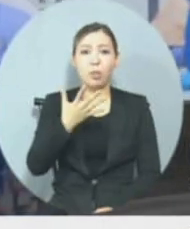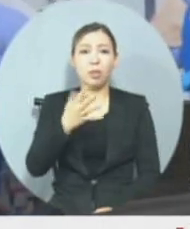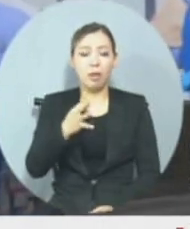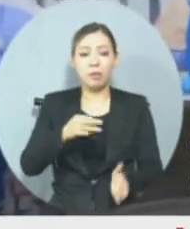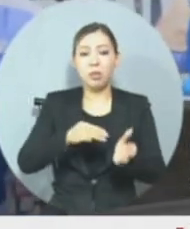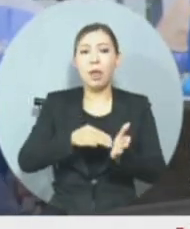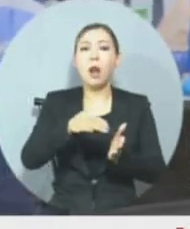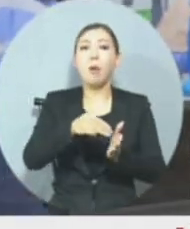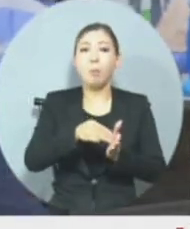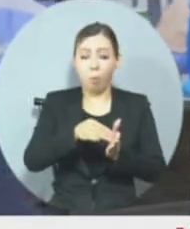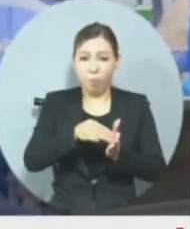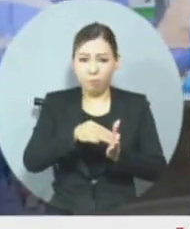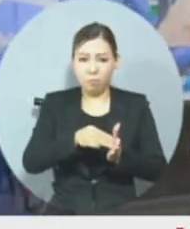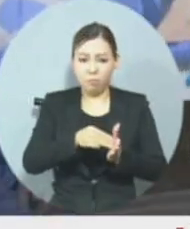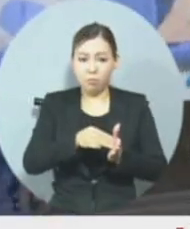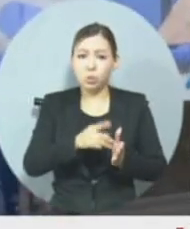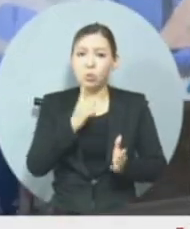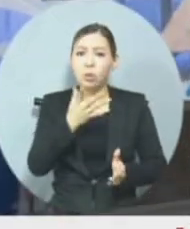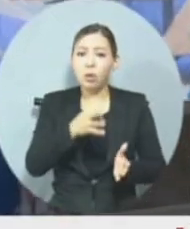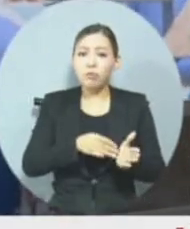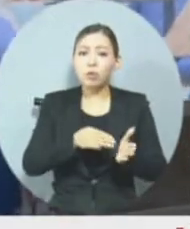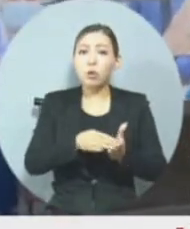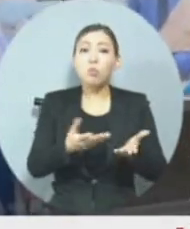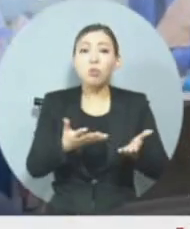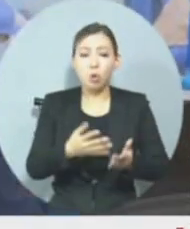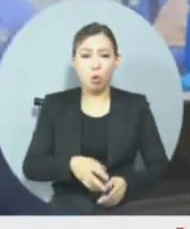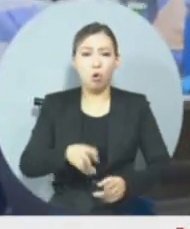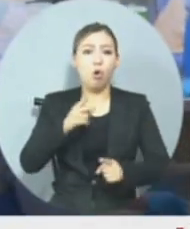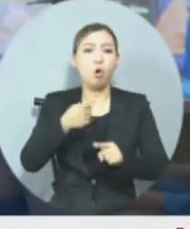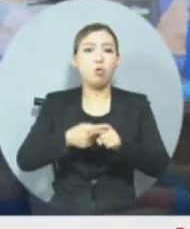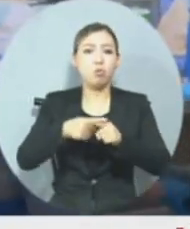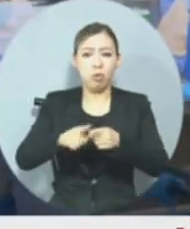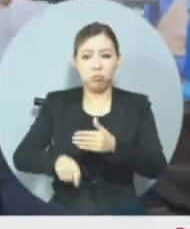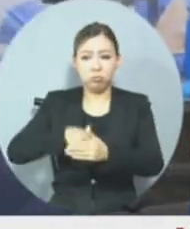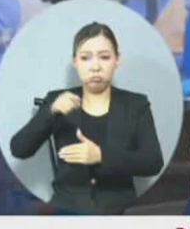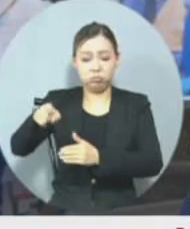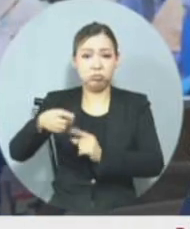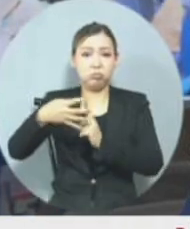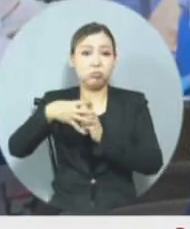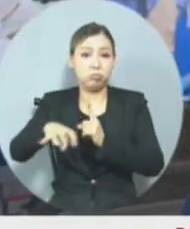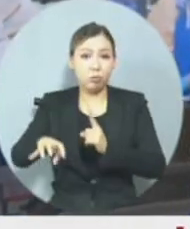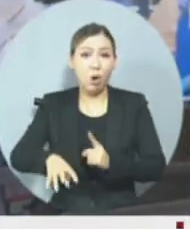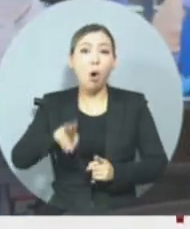төгрөг зөвхөн хөдөө аж ахуйн чиглэл үндэсний улсын хөтөлбөрт орсон